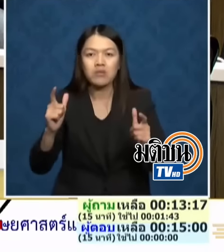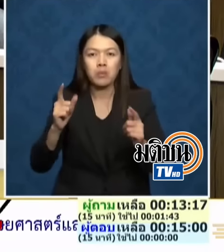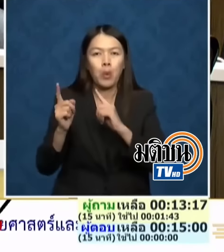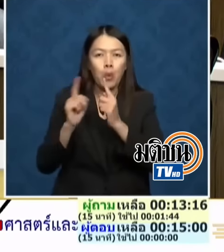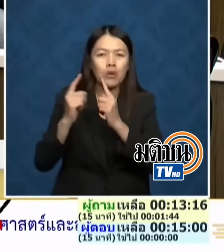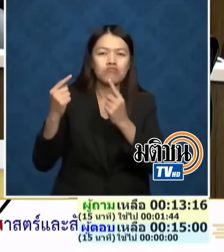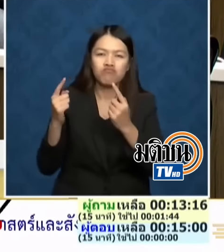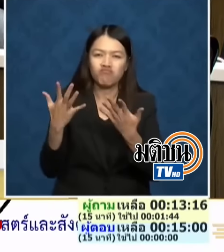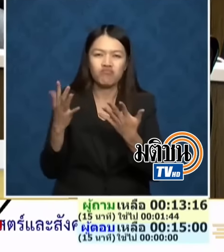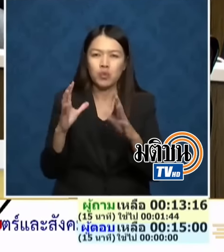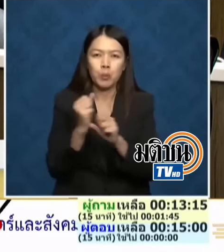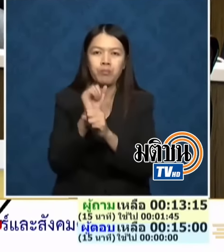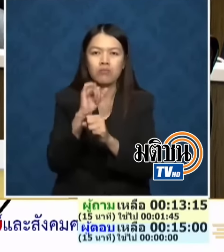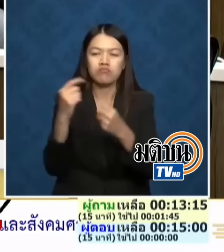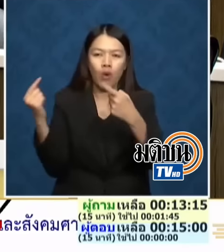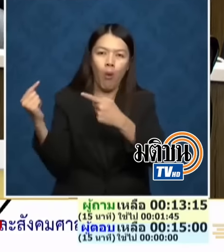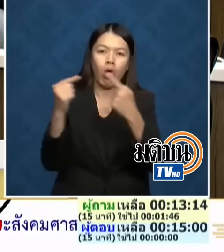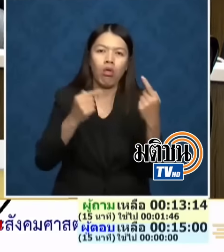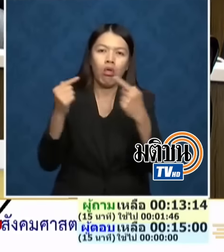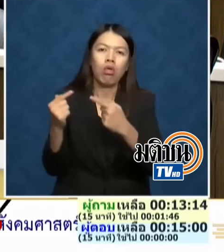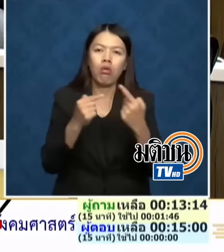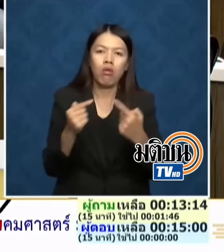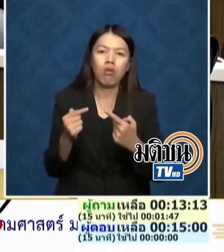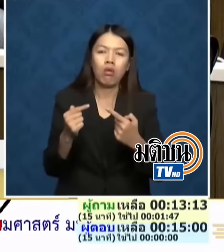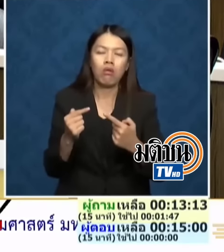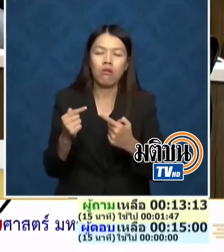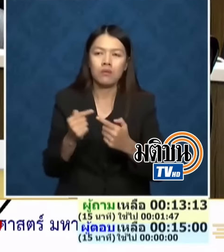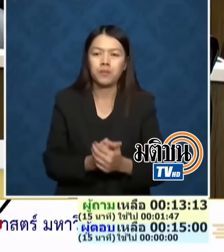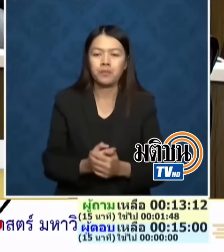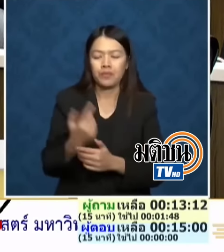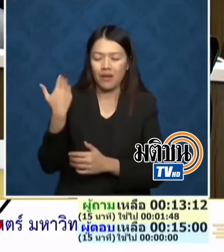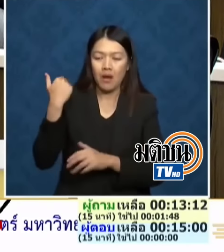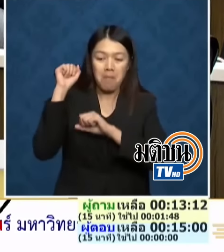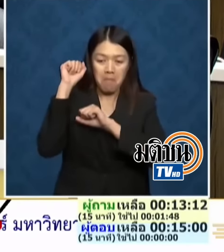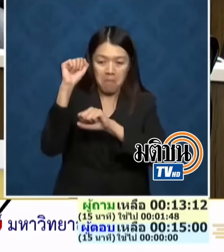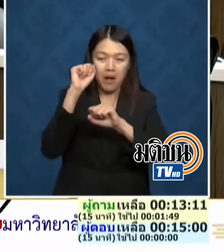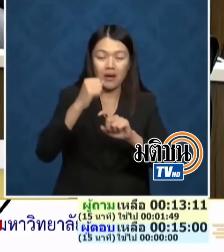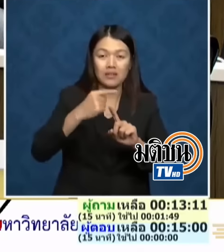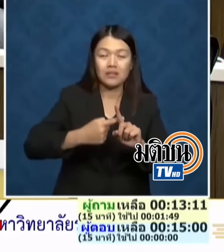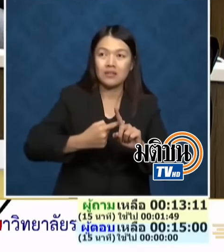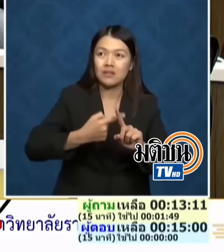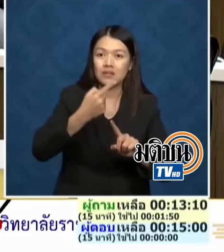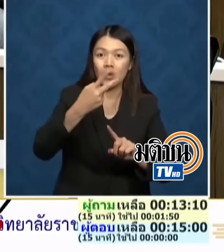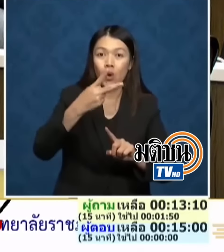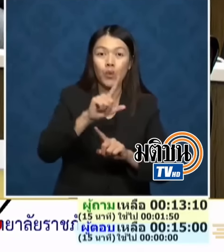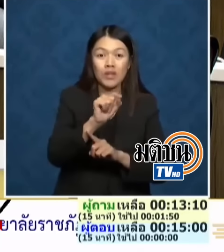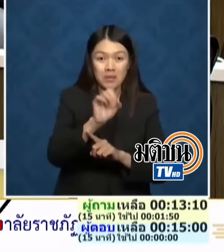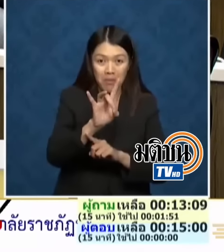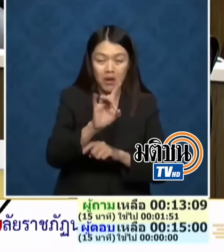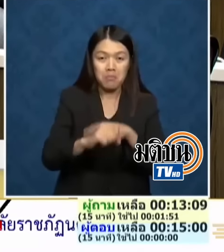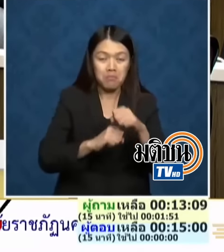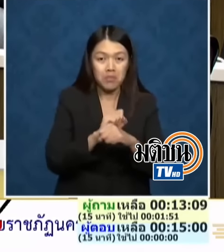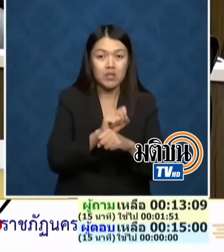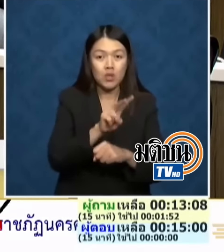ยข้อพิพลาชหรอวันแมพประกาศเมอวนที่ 28กุภา 2566